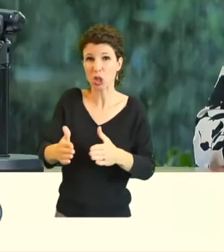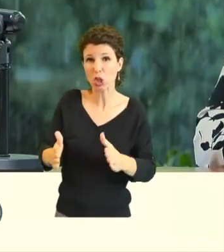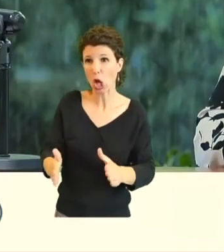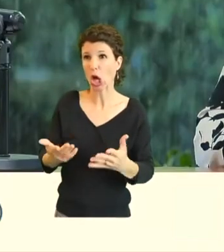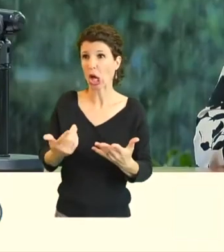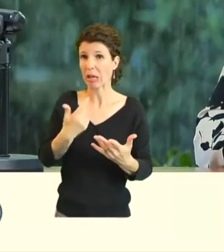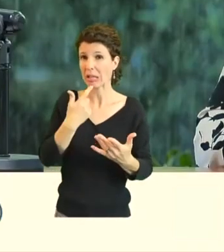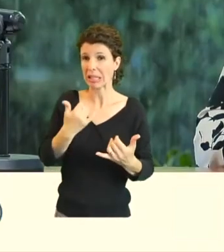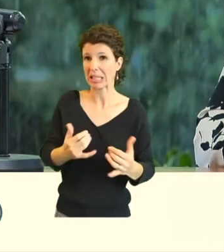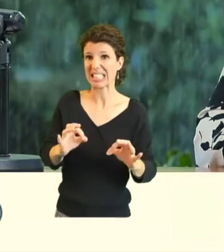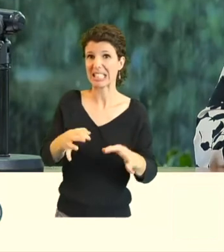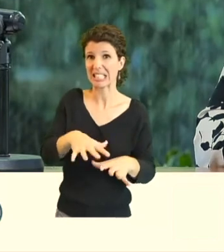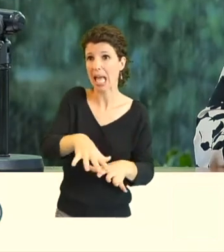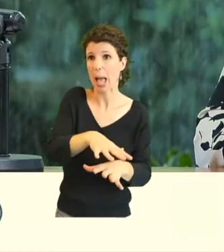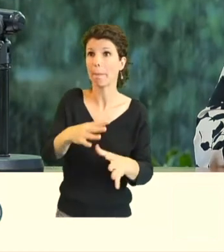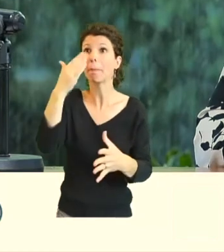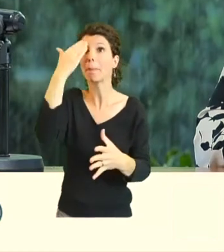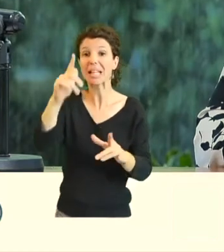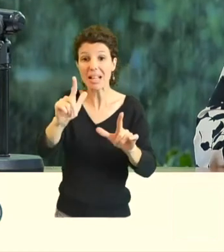Si, ça, je vous l'assure.